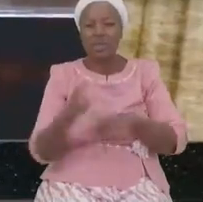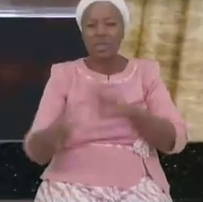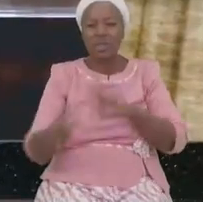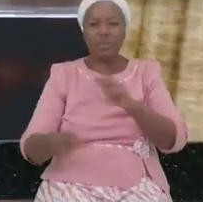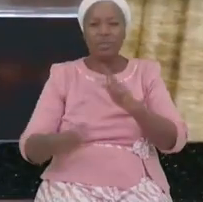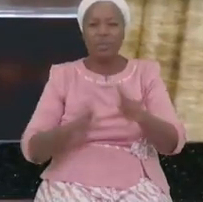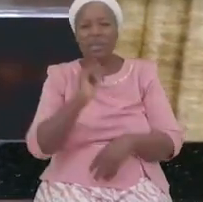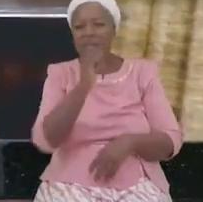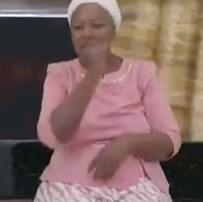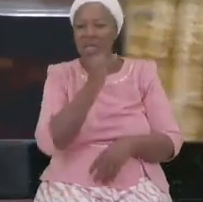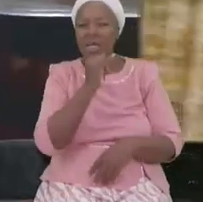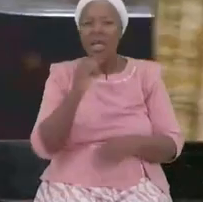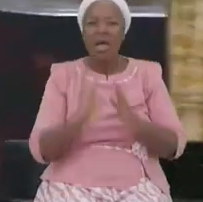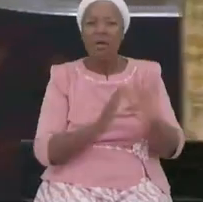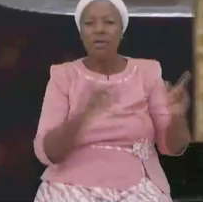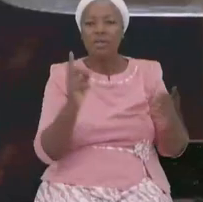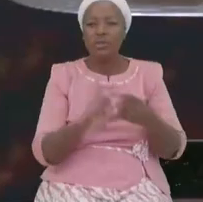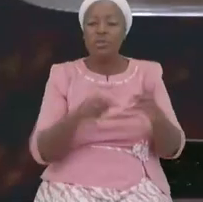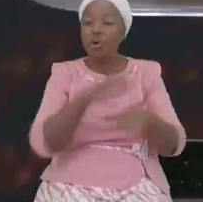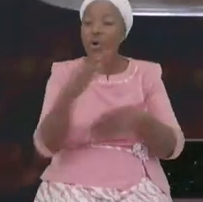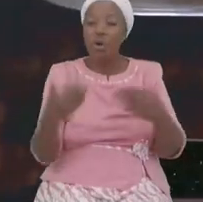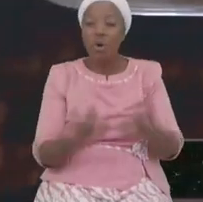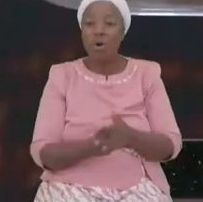toutes ses promesses.